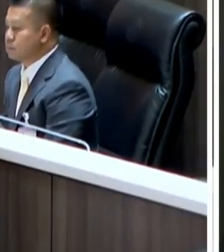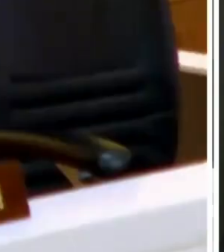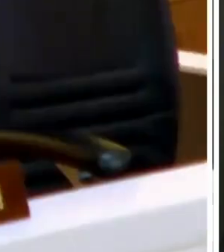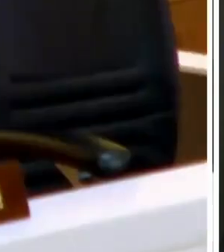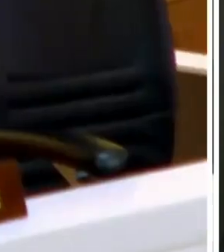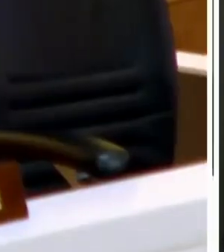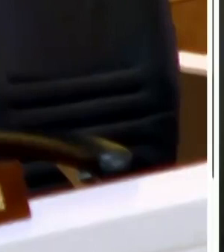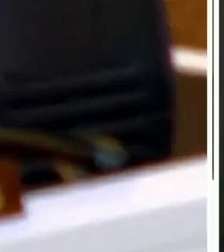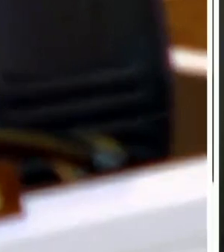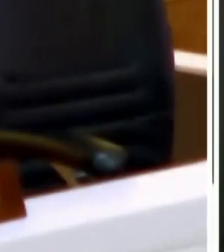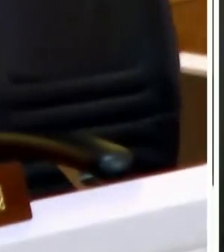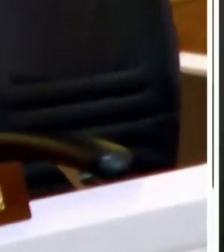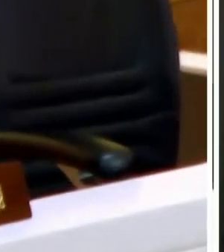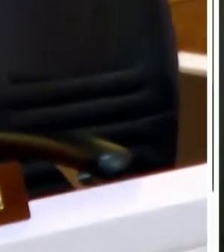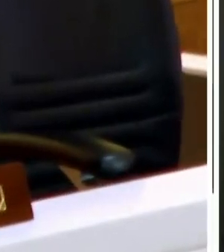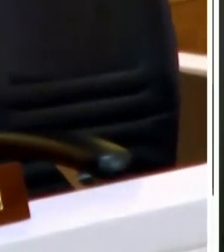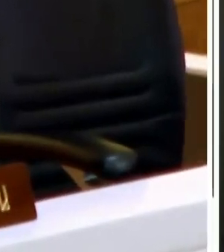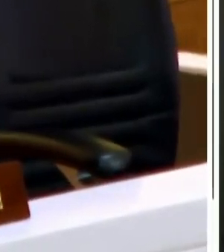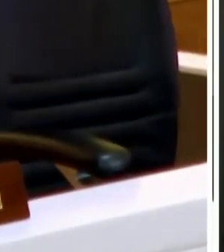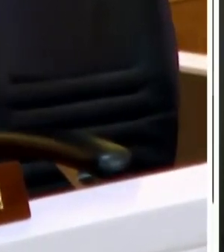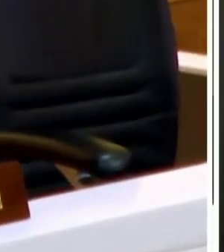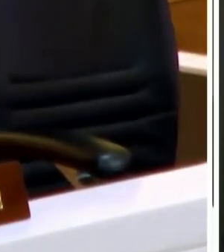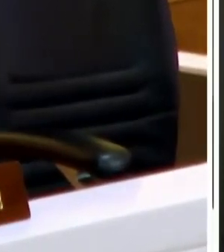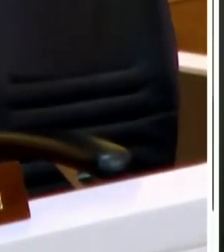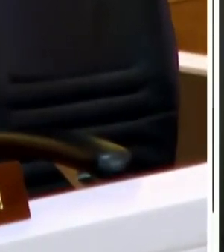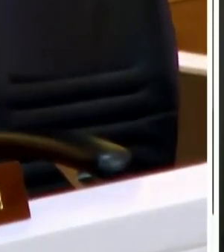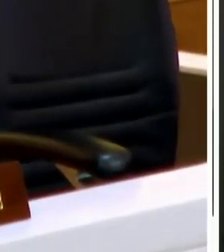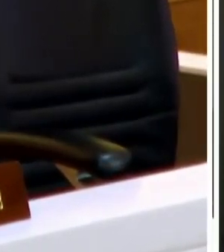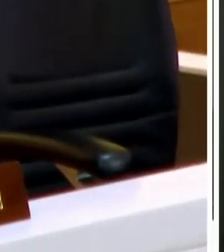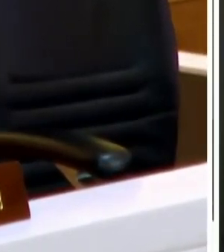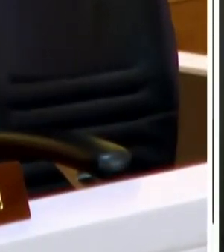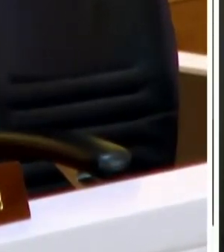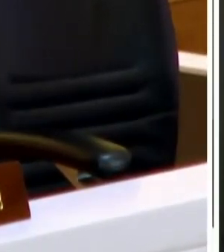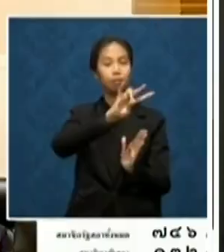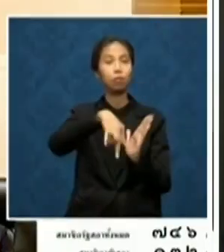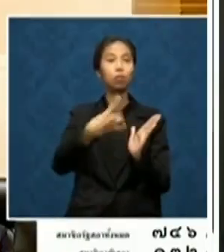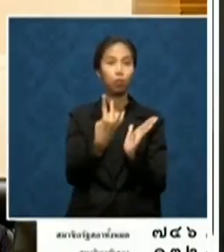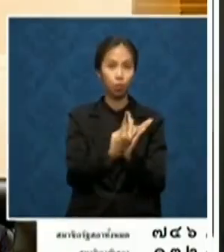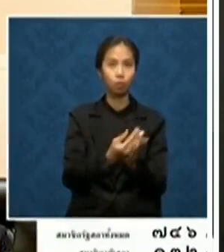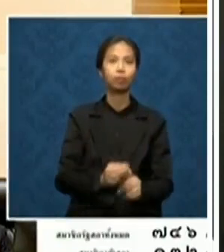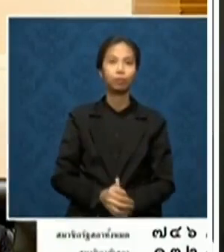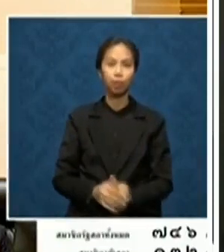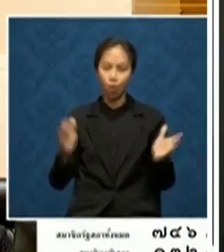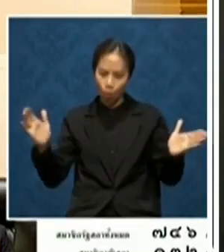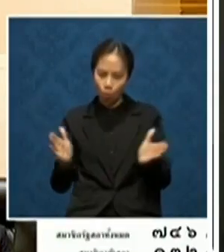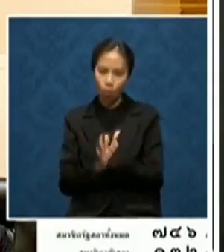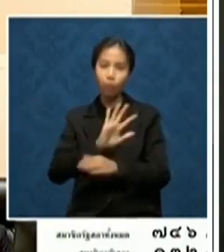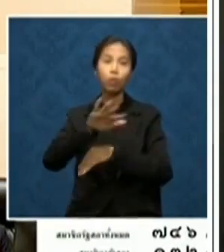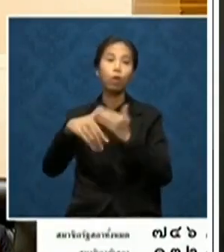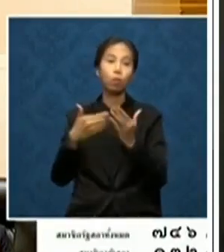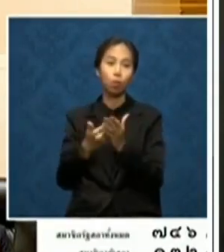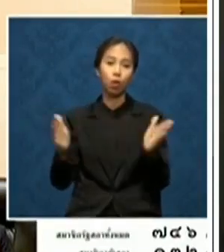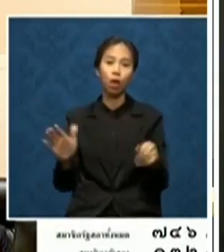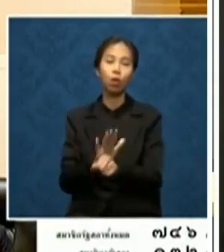เกินครึ่งเนี่ยนะครับเป็นแกนนำจัดตั้งอย่างนี้เขาทำได้เต็มที่ทำให้ตรงปกหาเสียงจากแถลงต่อประธานเนี่ย